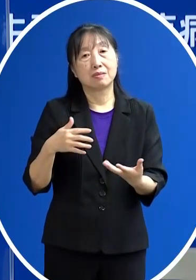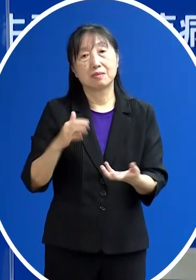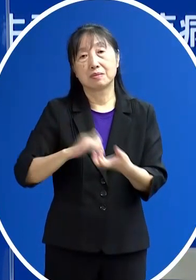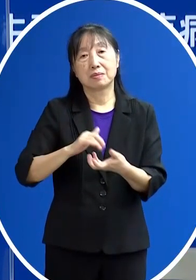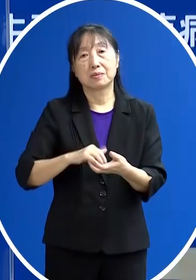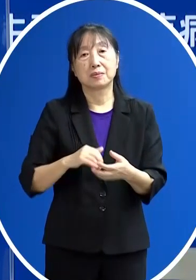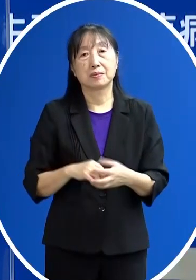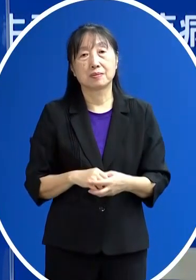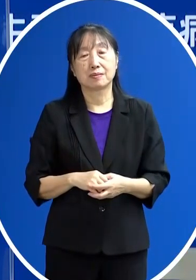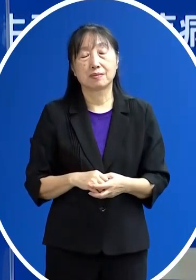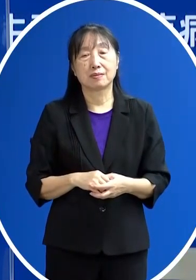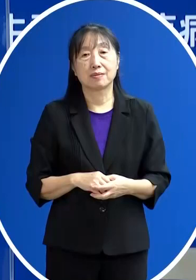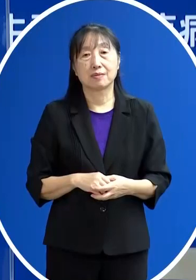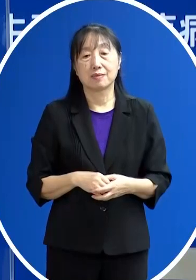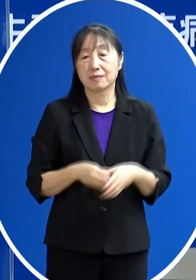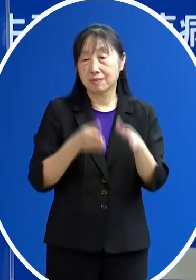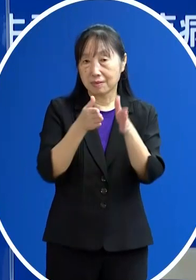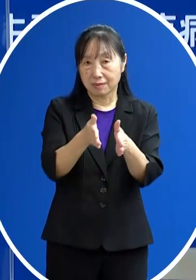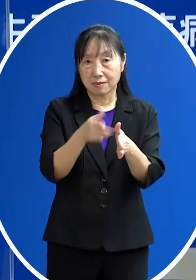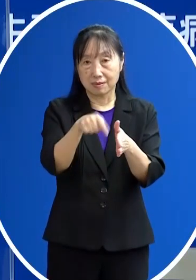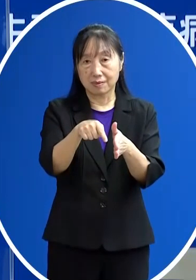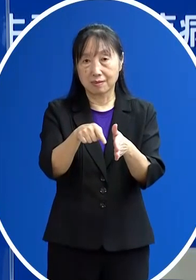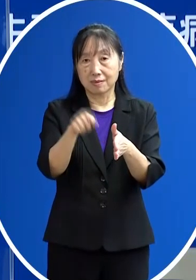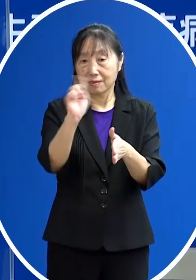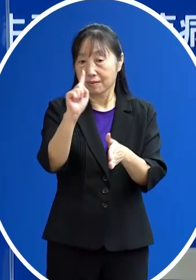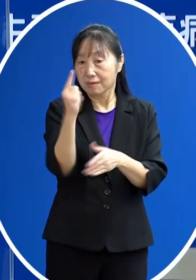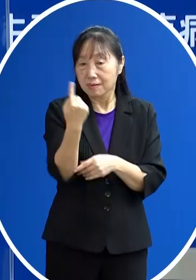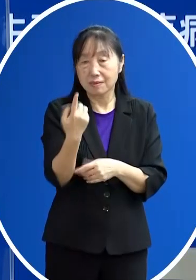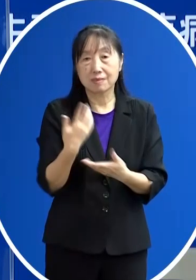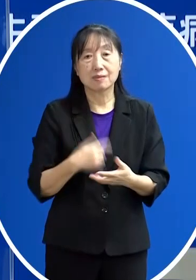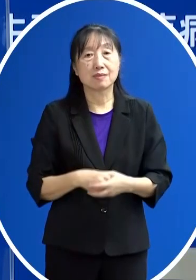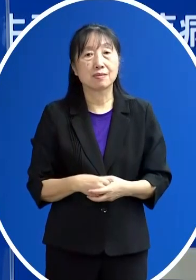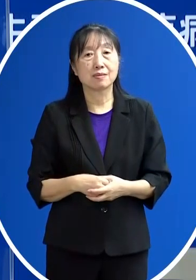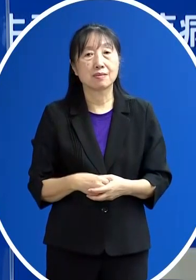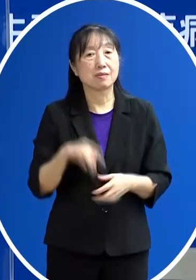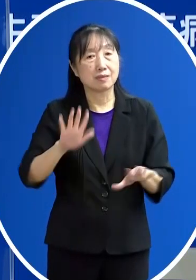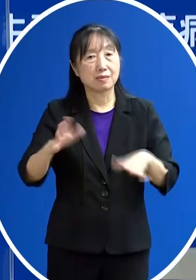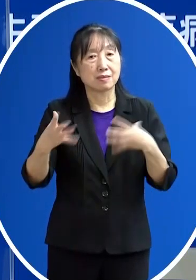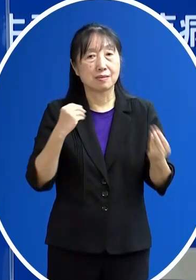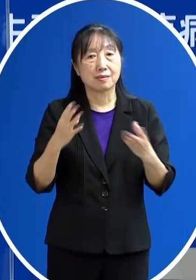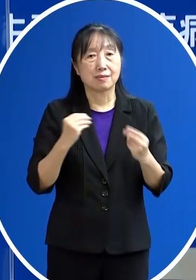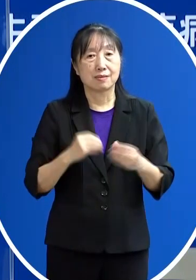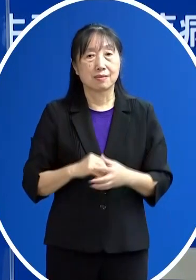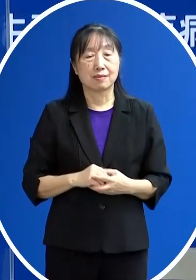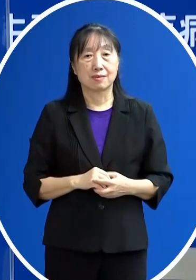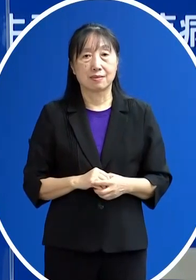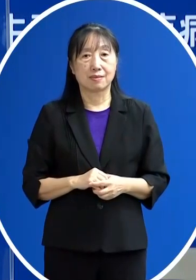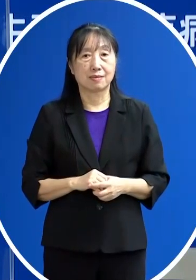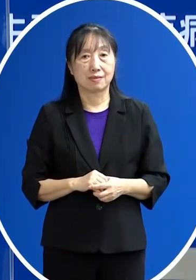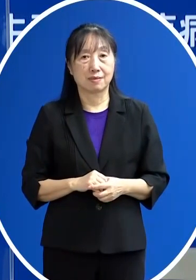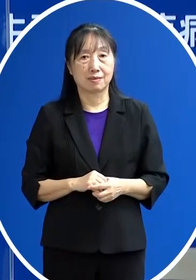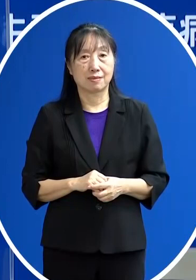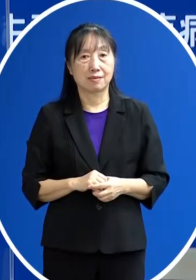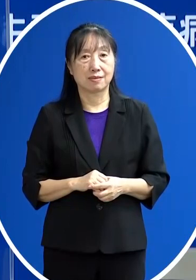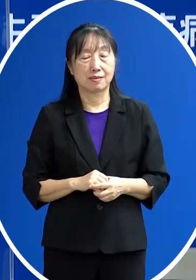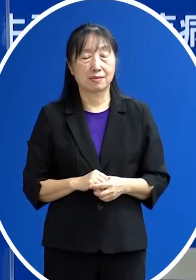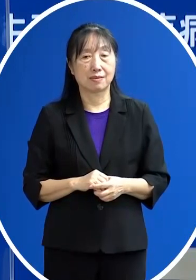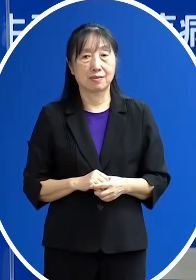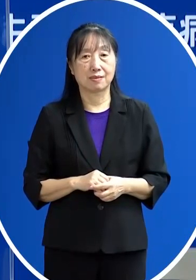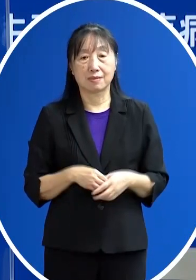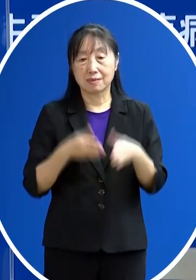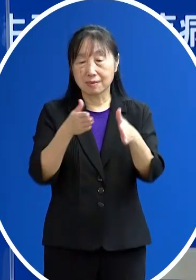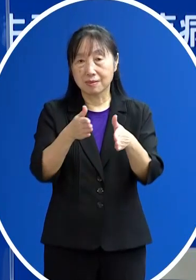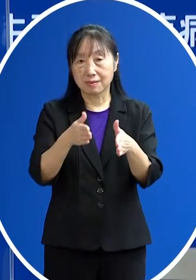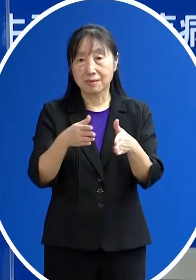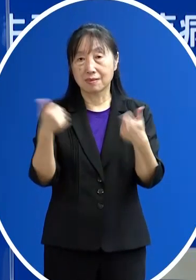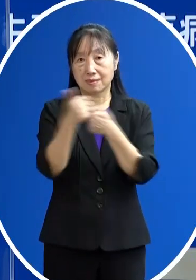是，当然对于这个到底它是怎么传播的不是太清楚啦，但是尤其是这整个